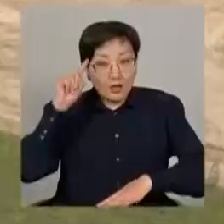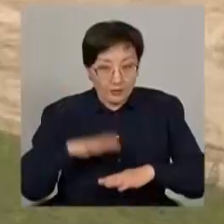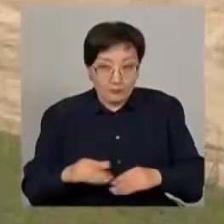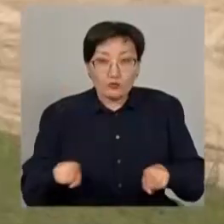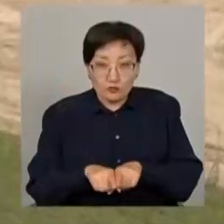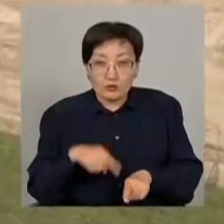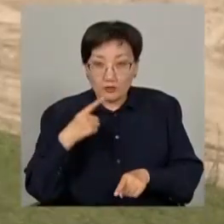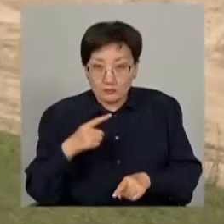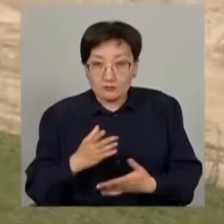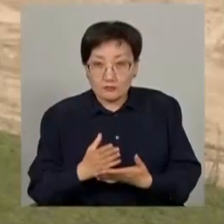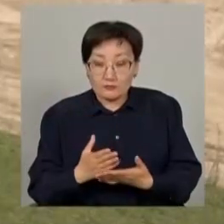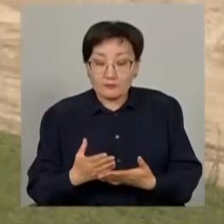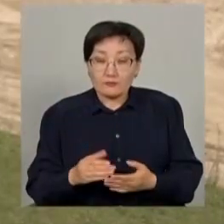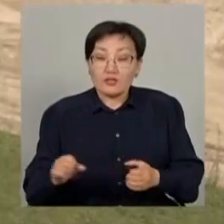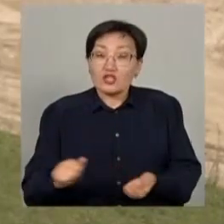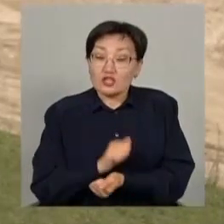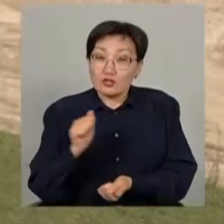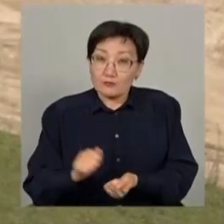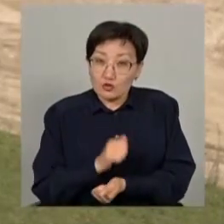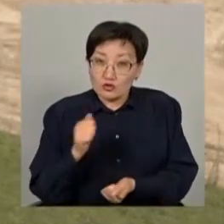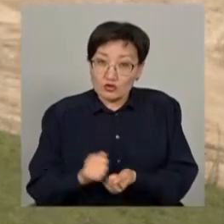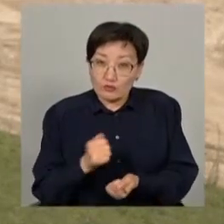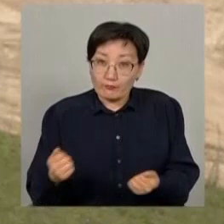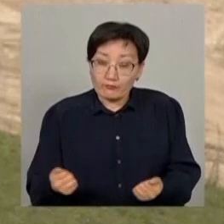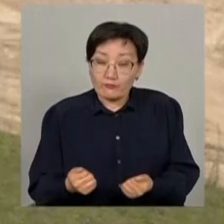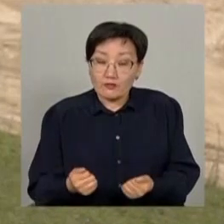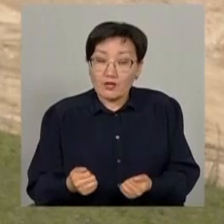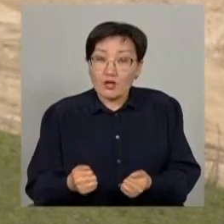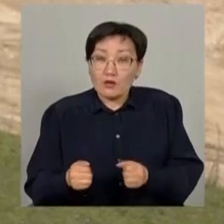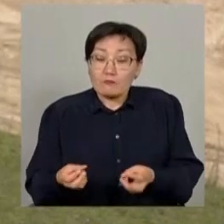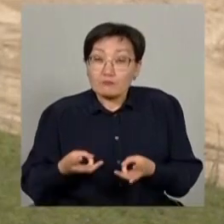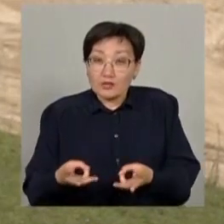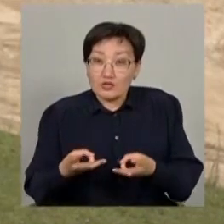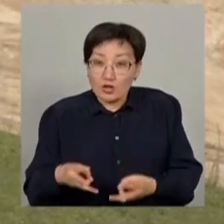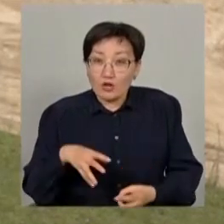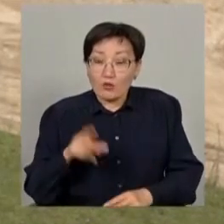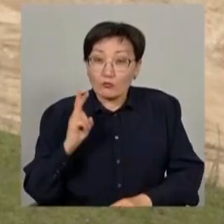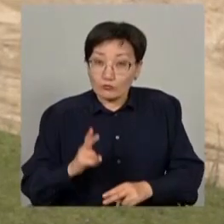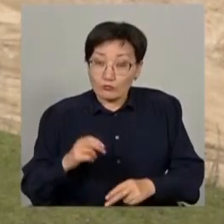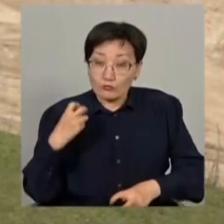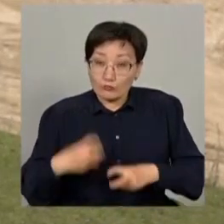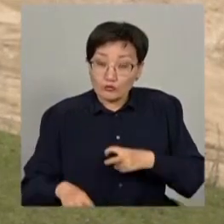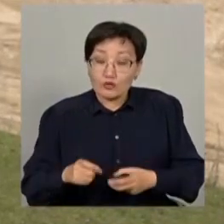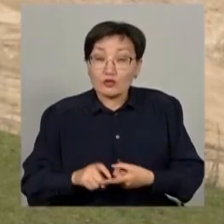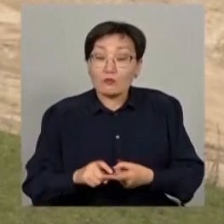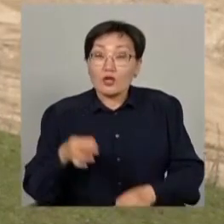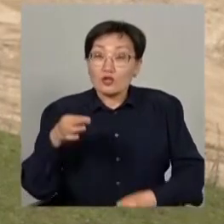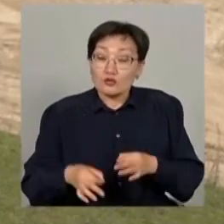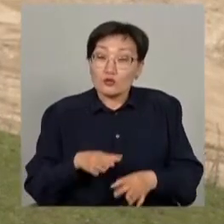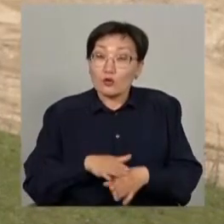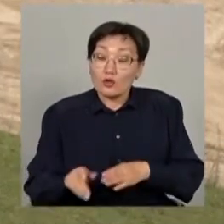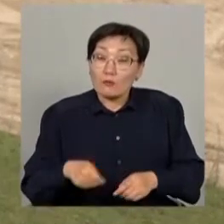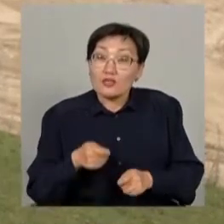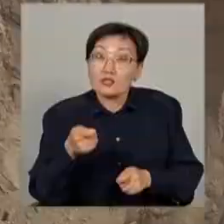растайды. Кептіргіш дейді ғой, сушилка. Соны бұзу жайында. Ол енді сот орындаушыға берілді дейді,